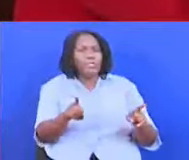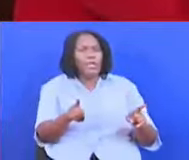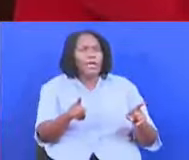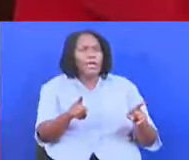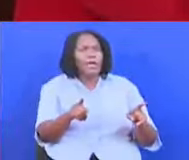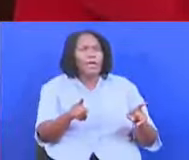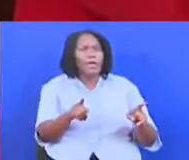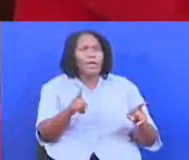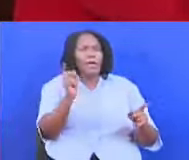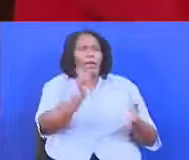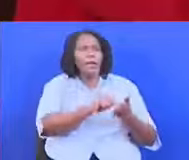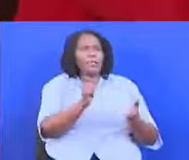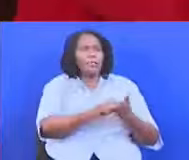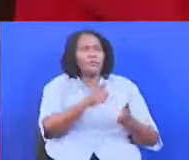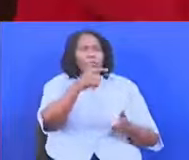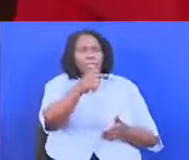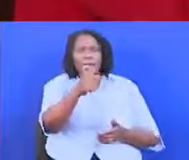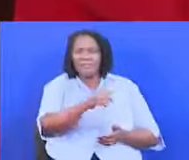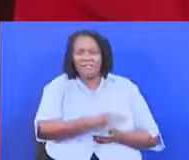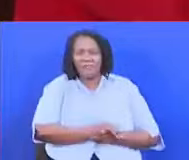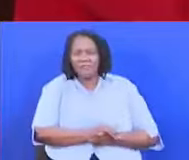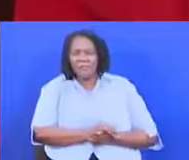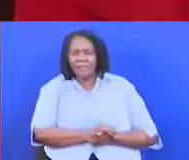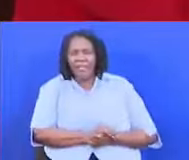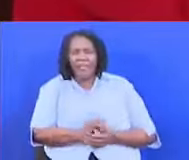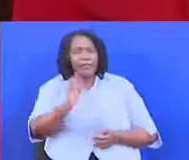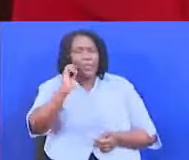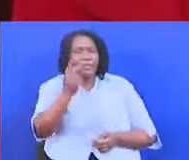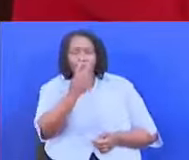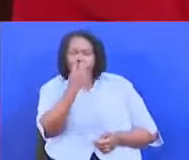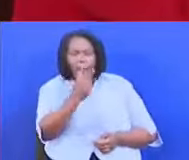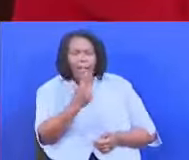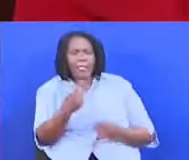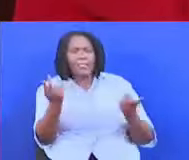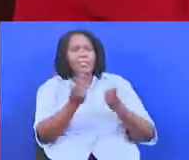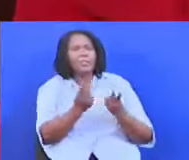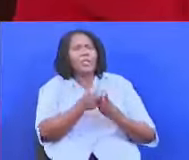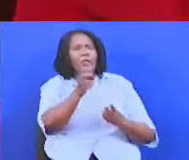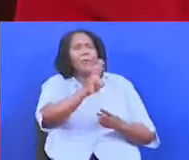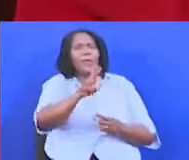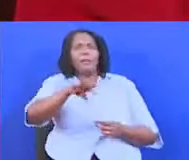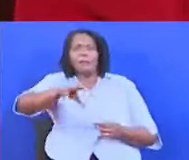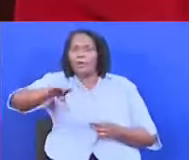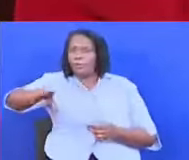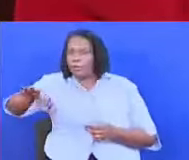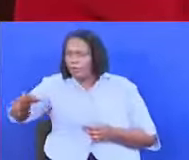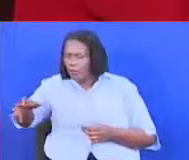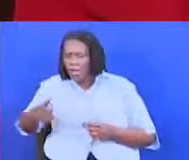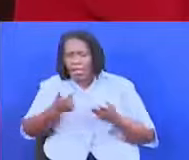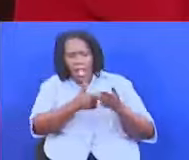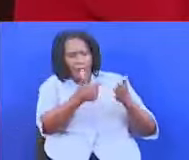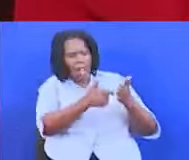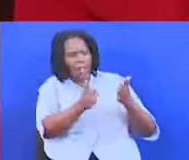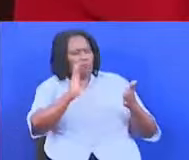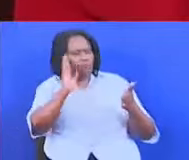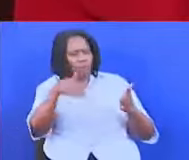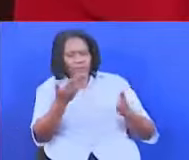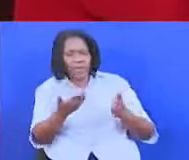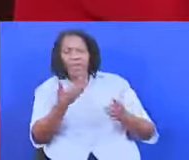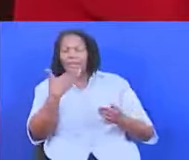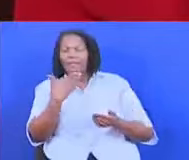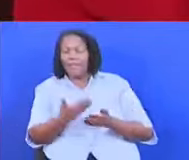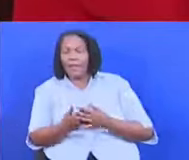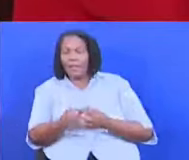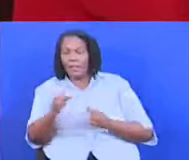45,000. Ni sawasawa na wilaya katika mikoa fulani, nisingependa kuitaji. Sasa tuangalie namna kusogeza huduma